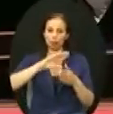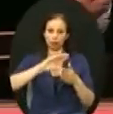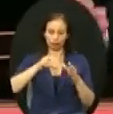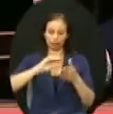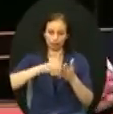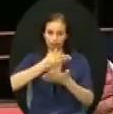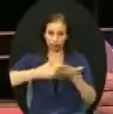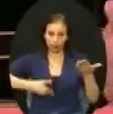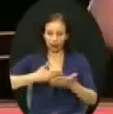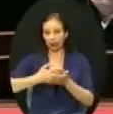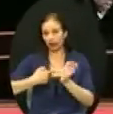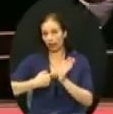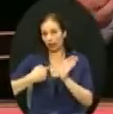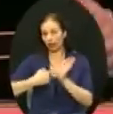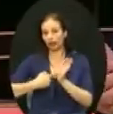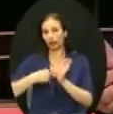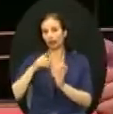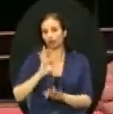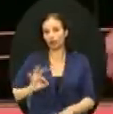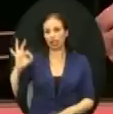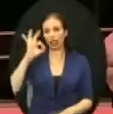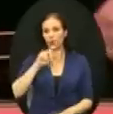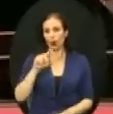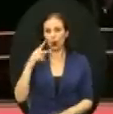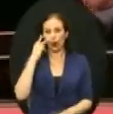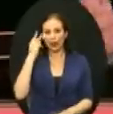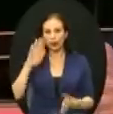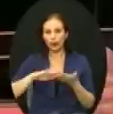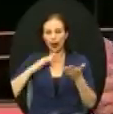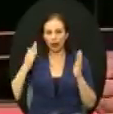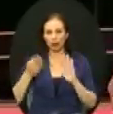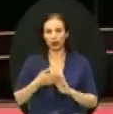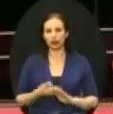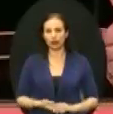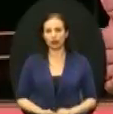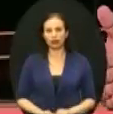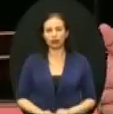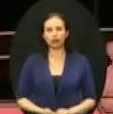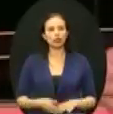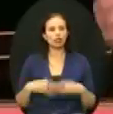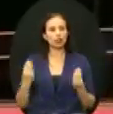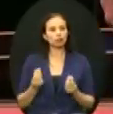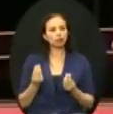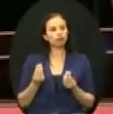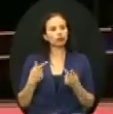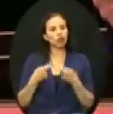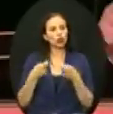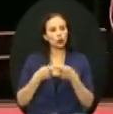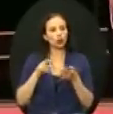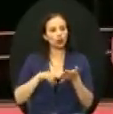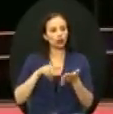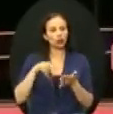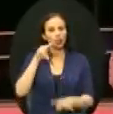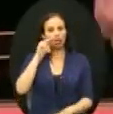לא באו לידי ביטוי כשעדיין לא ראינו את הכל. הדברים באים לידי ביטוי כשרואים את כל התמונה. הנושאים